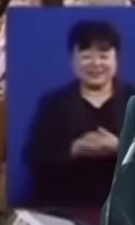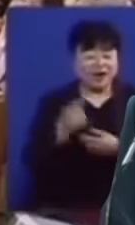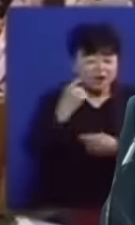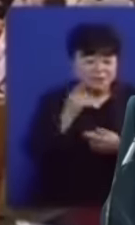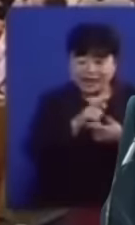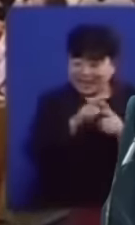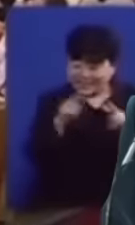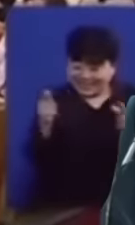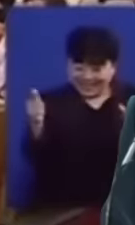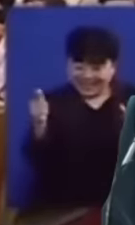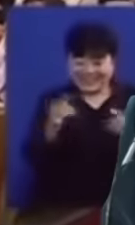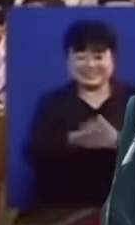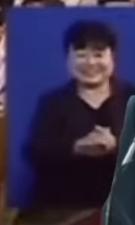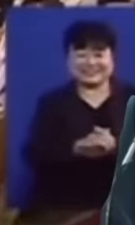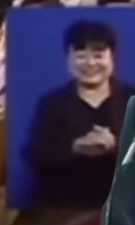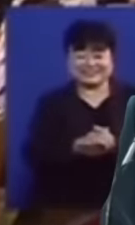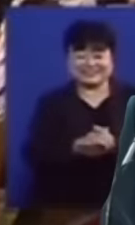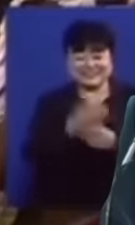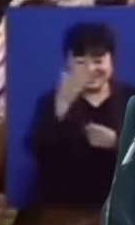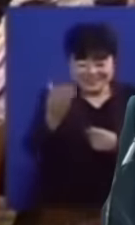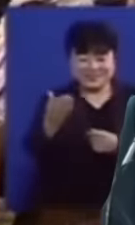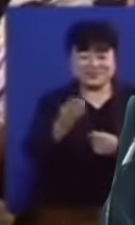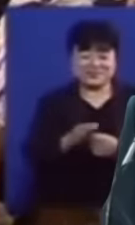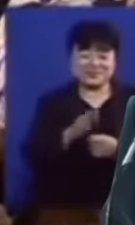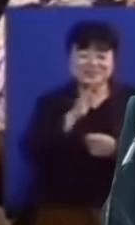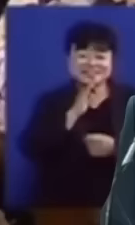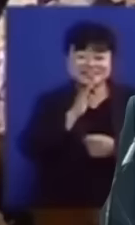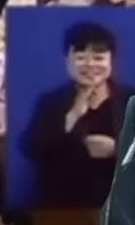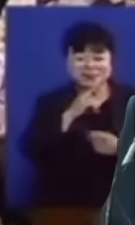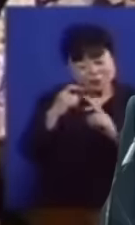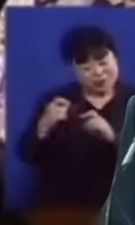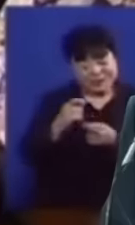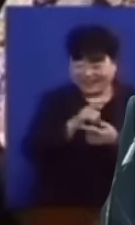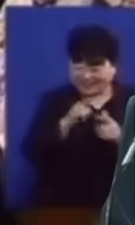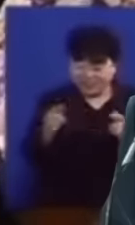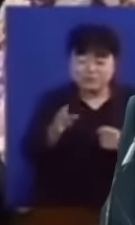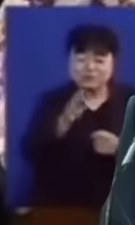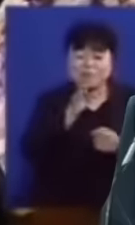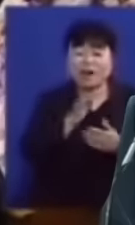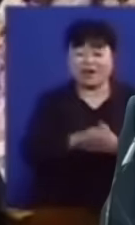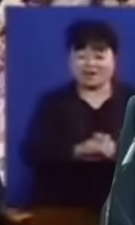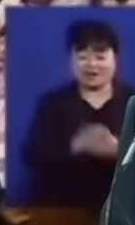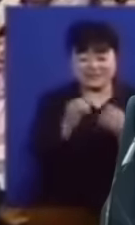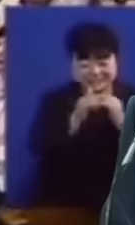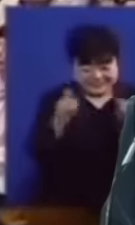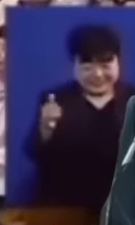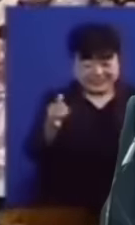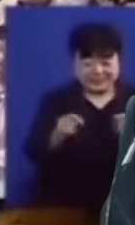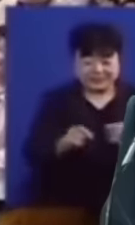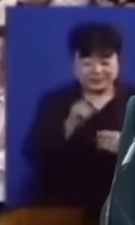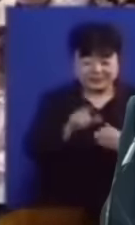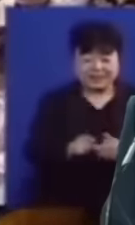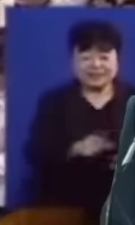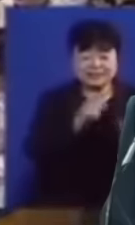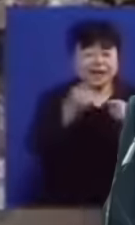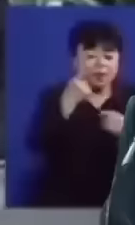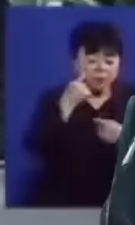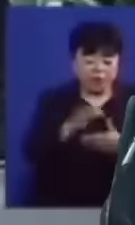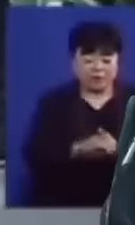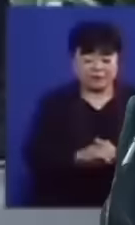거짓말 아니에요. 여러분, 괜히 내가 꿰려고 이런 소리 하는 거 아닙니다. 사람이란 오랜 세월을